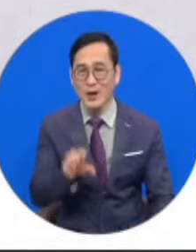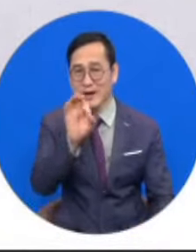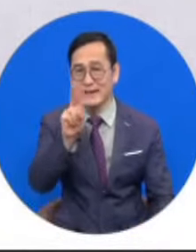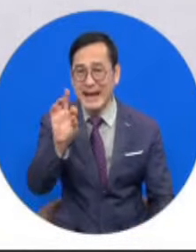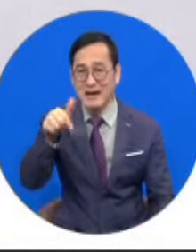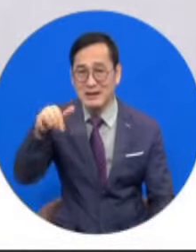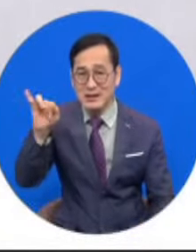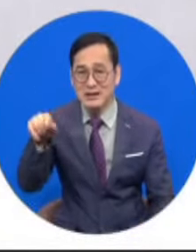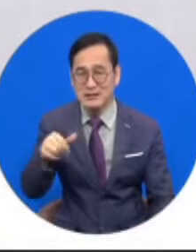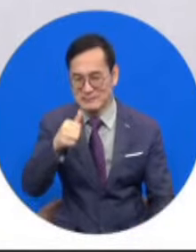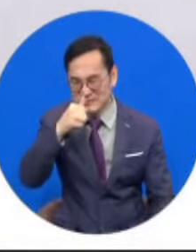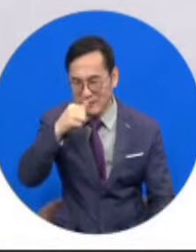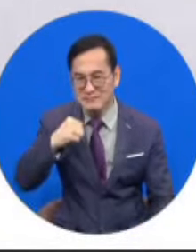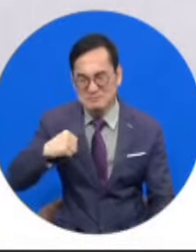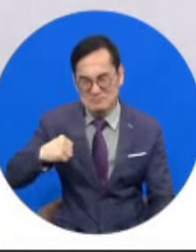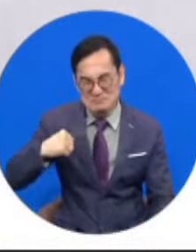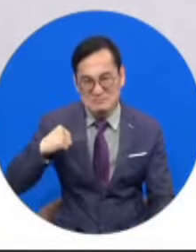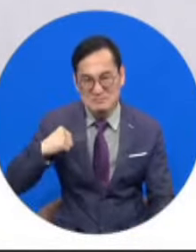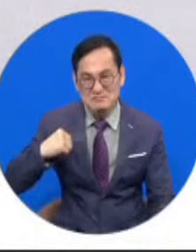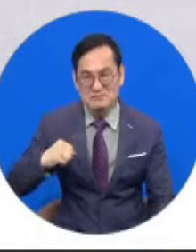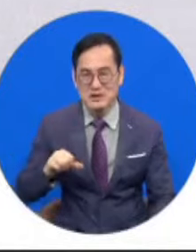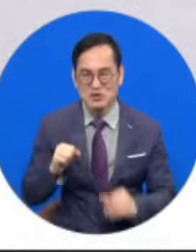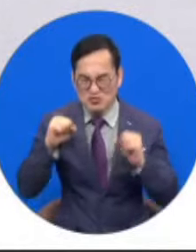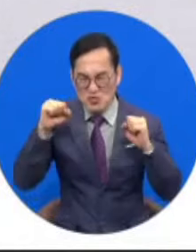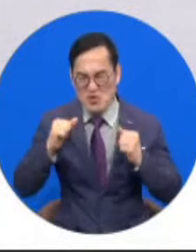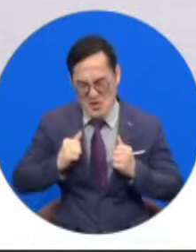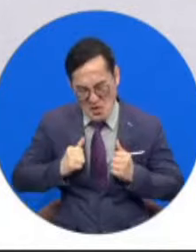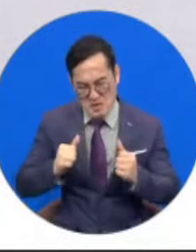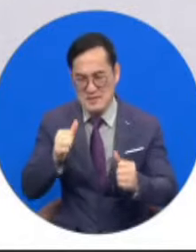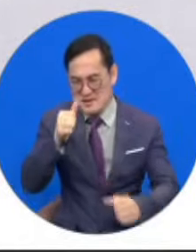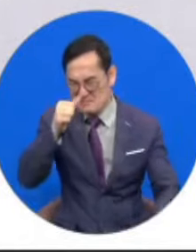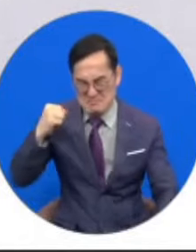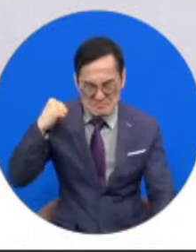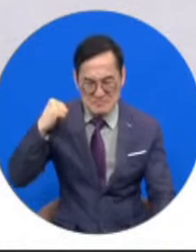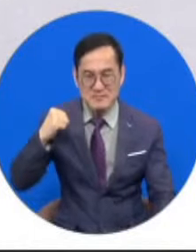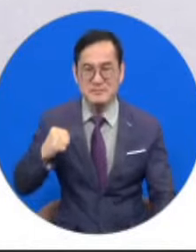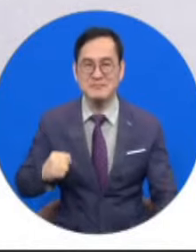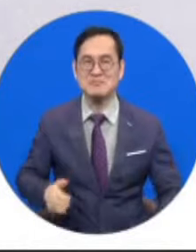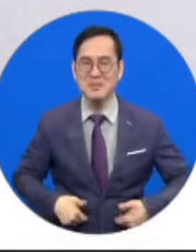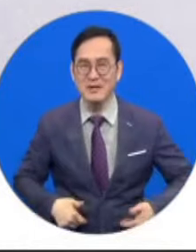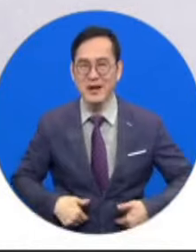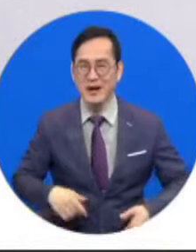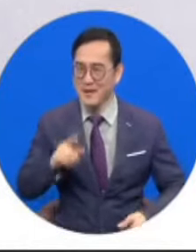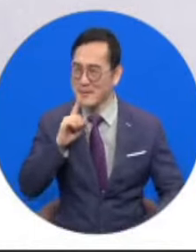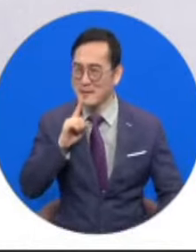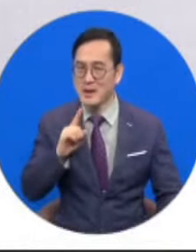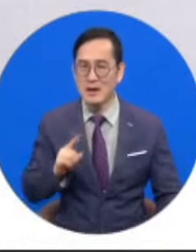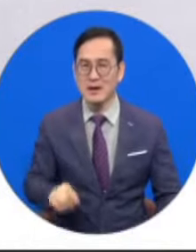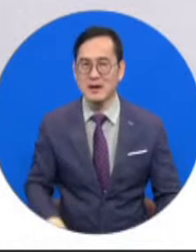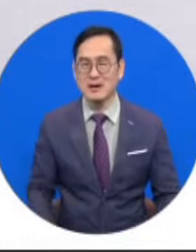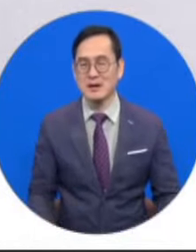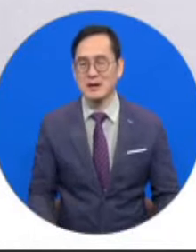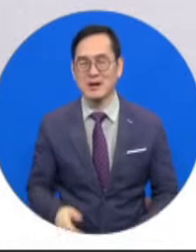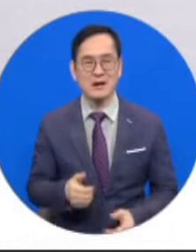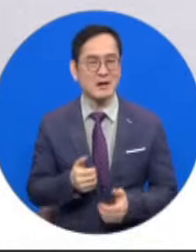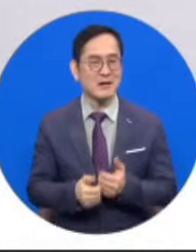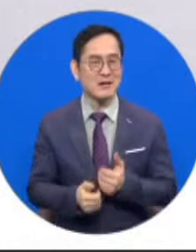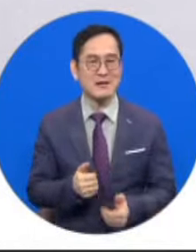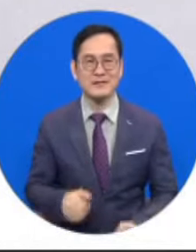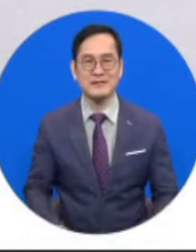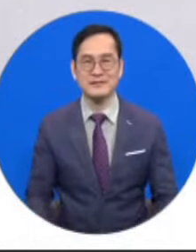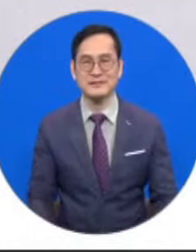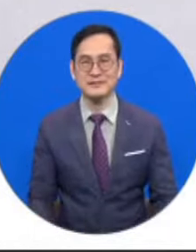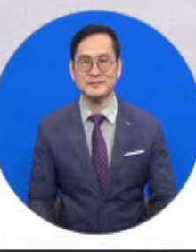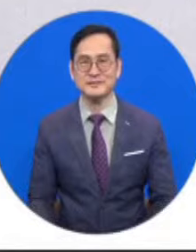모르겠어요 뭐 운동을 열심히 해서 양기를 채워라 뭐 그 정도는 할 수 있지만 뭐 저런 얘기를 하는 거 자체가 그리고